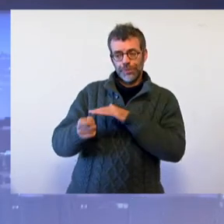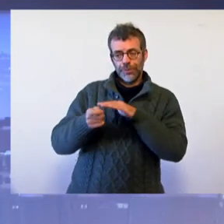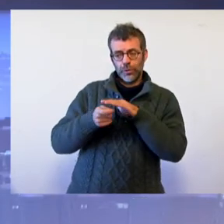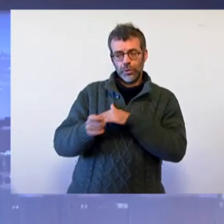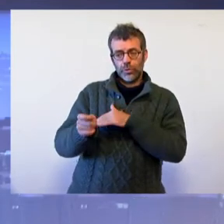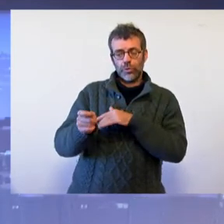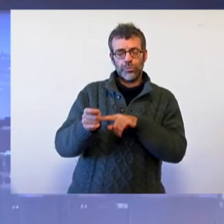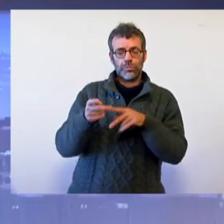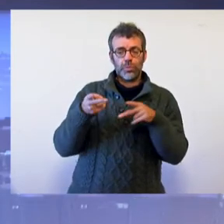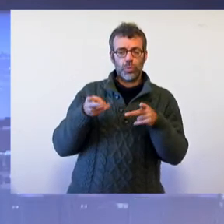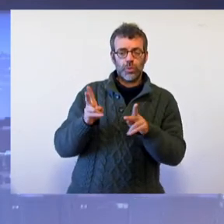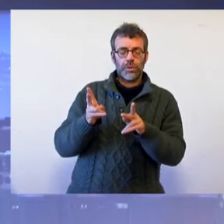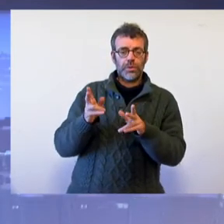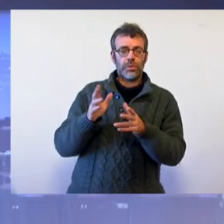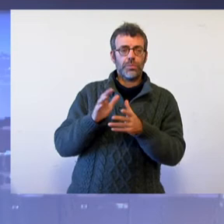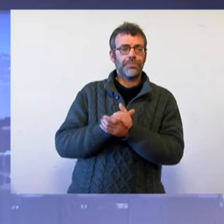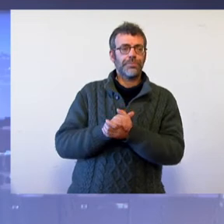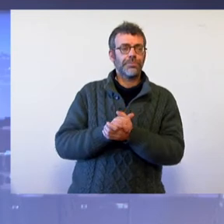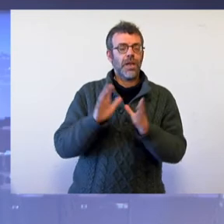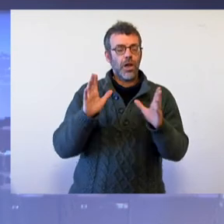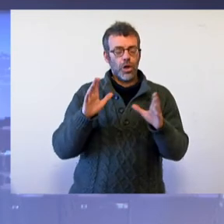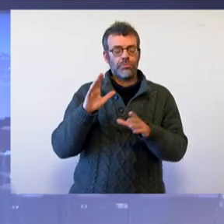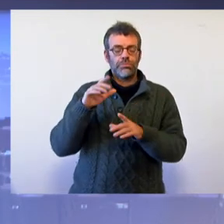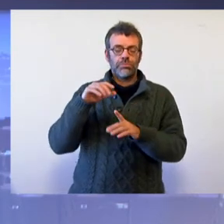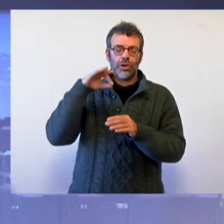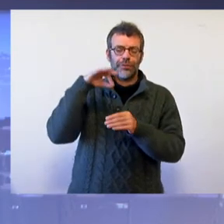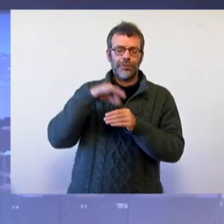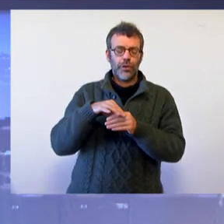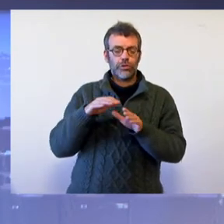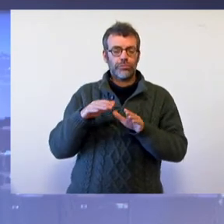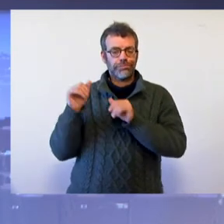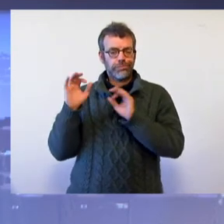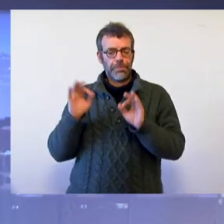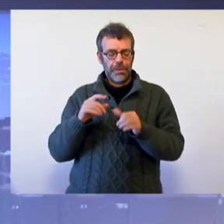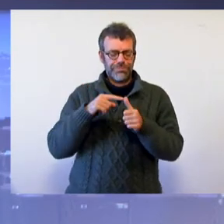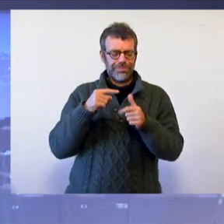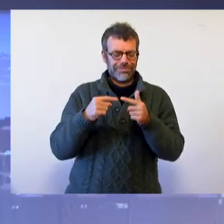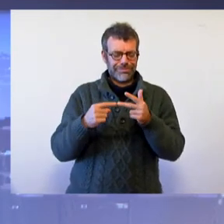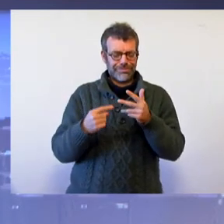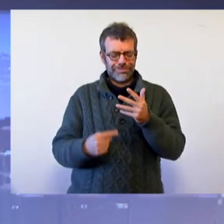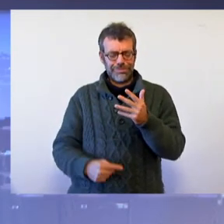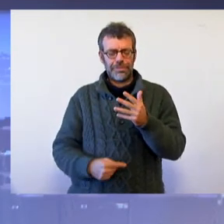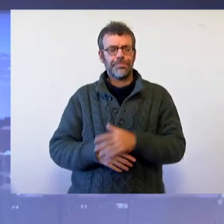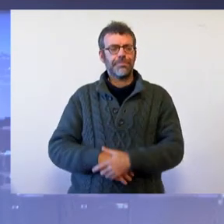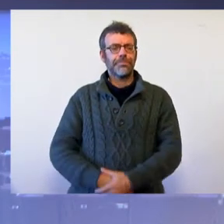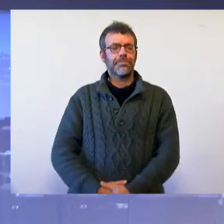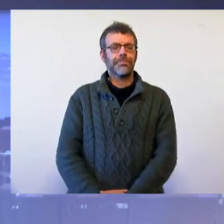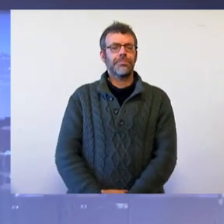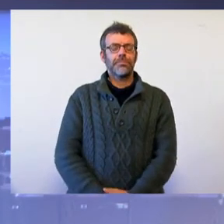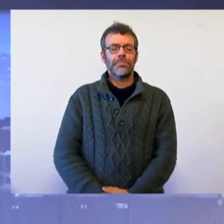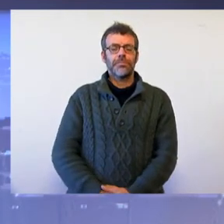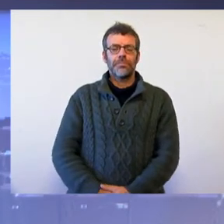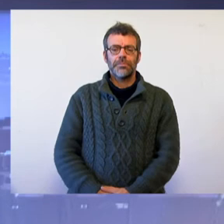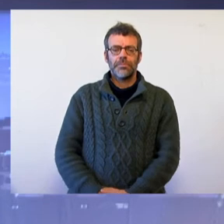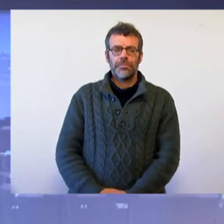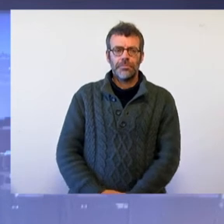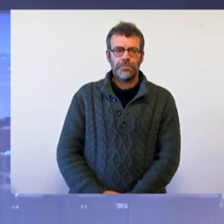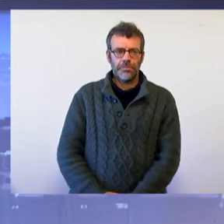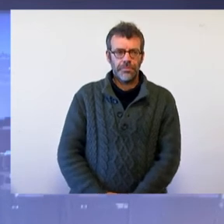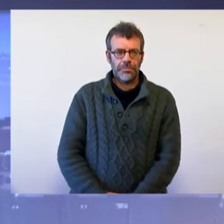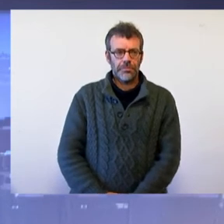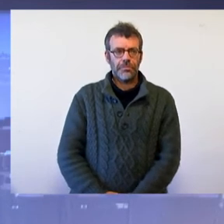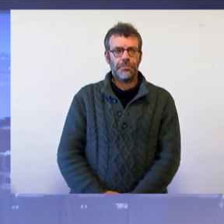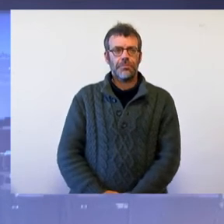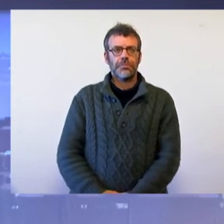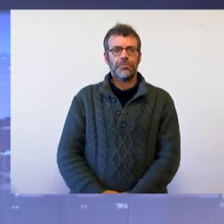subvention. Alors, ne prennent pas part au vote. M. Altrade, M. Aslanian, M. Barral, M. Bélanger, M. Bourdin, M. Calvo,